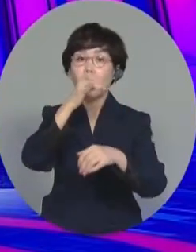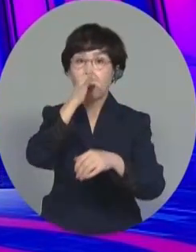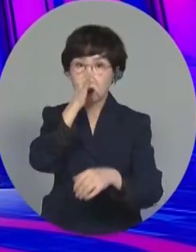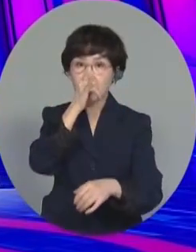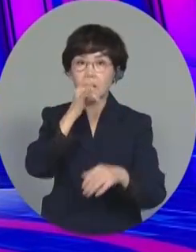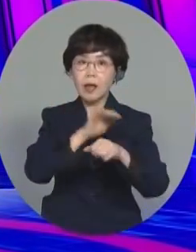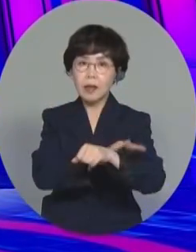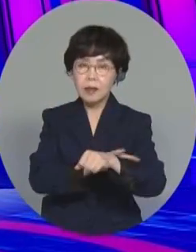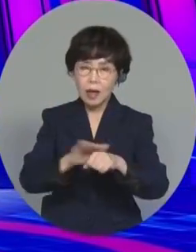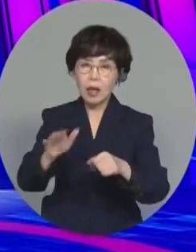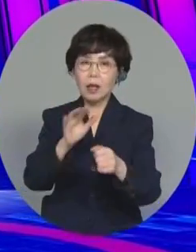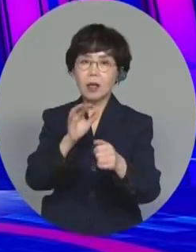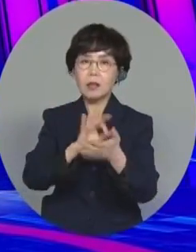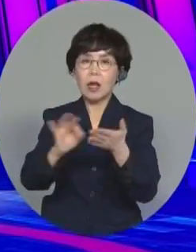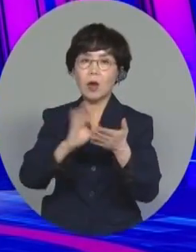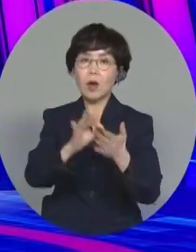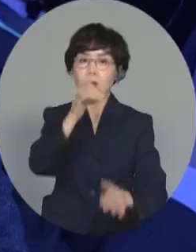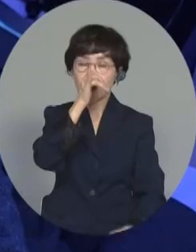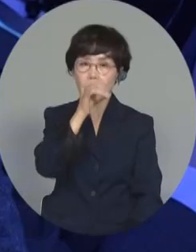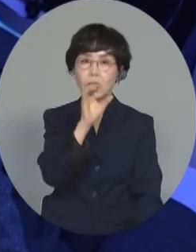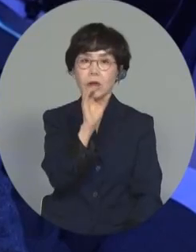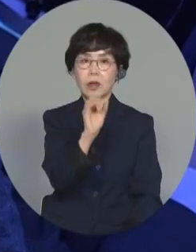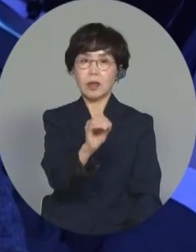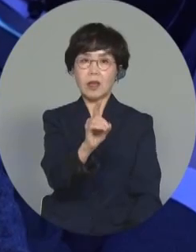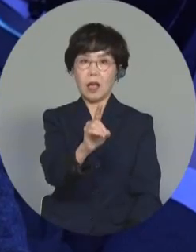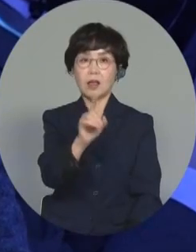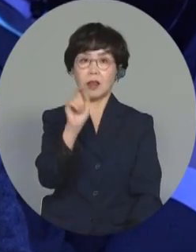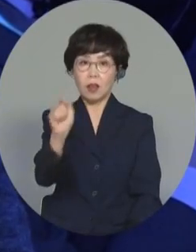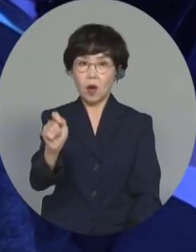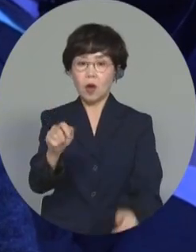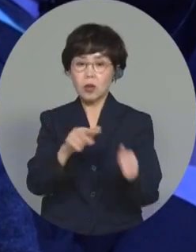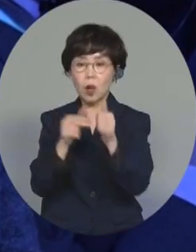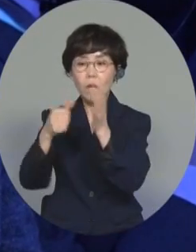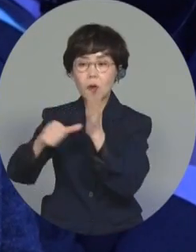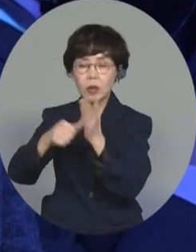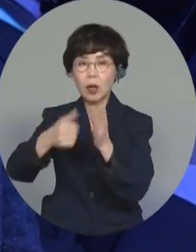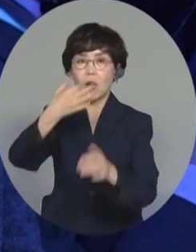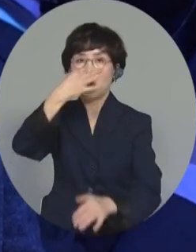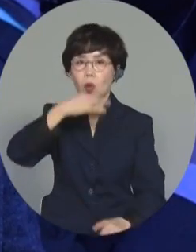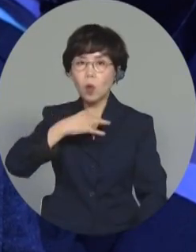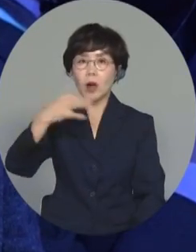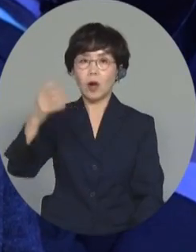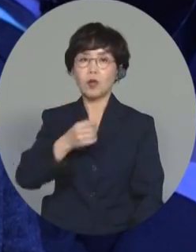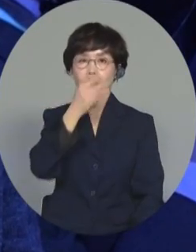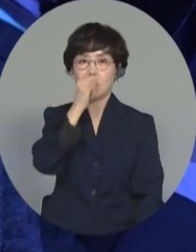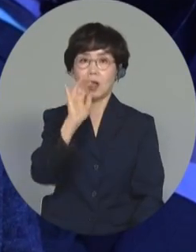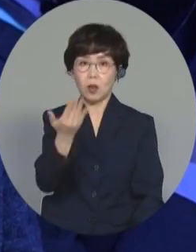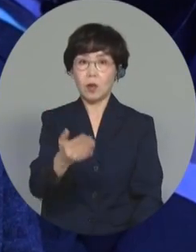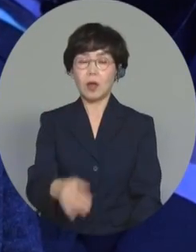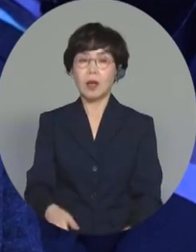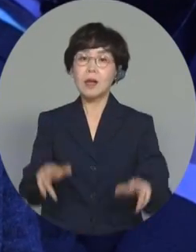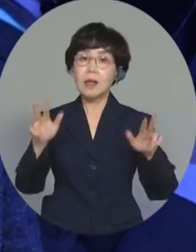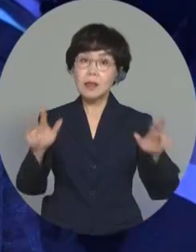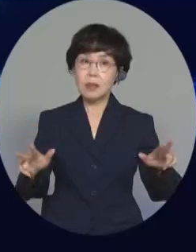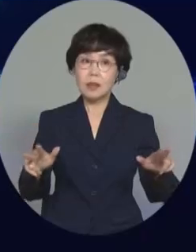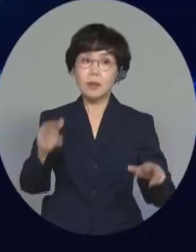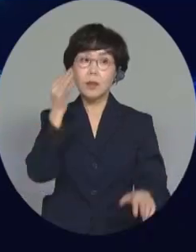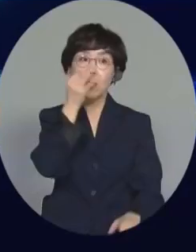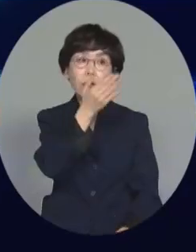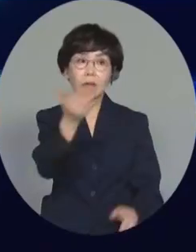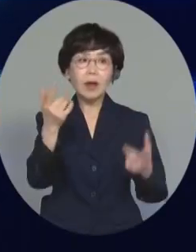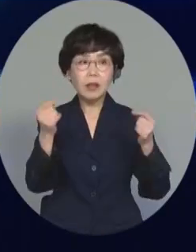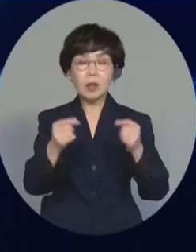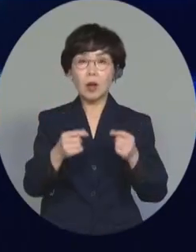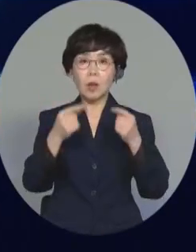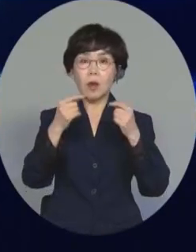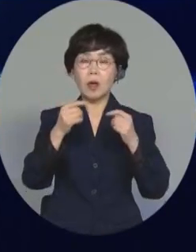잘 누릴 수 있고요. 데이터 훈련의 그 효과를 누릴 수 있게 되는 겁니다. 지금 여기 보시면